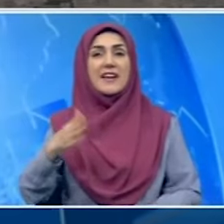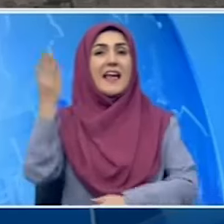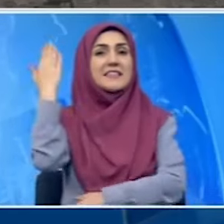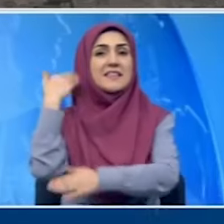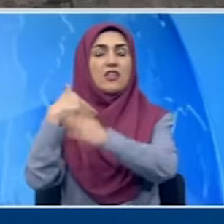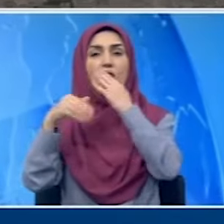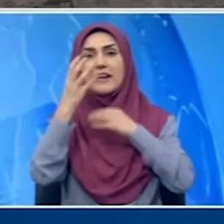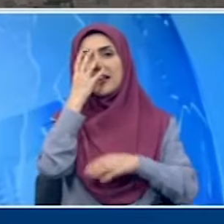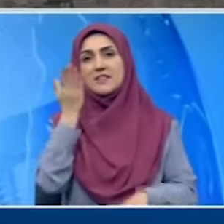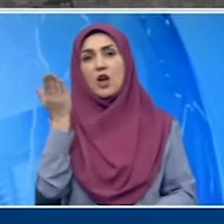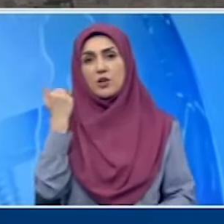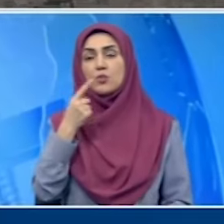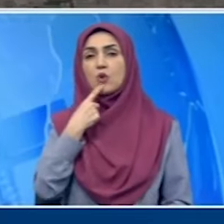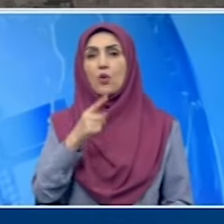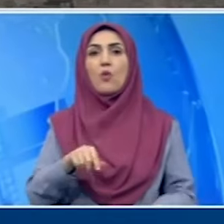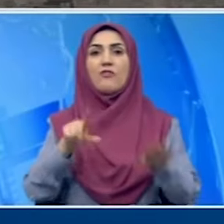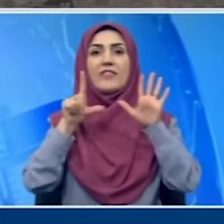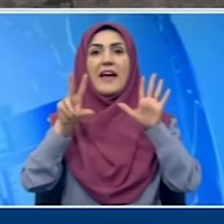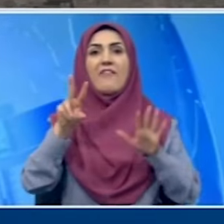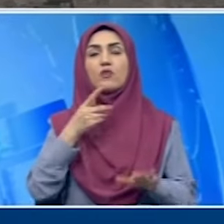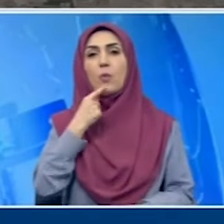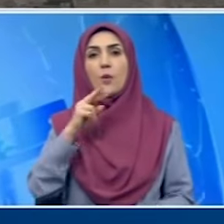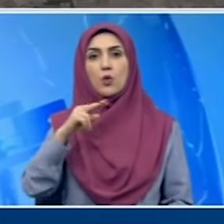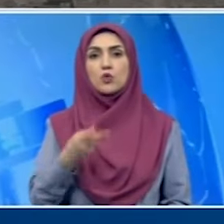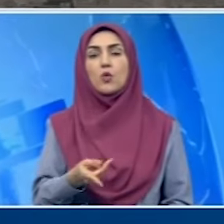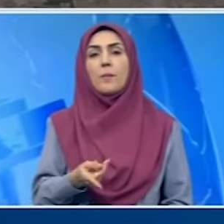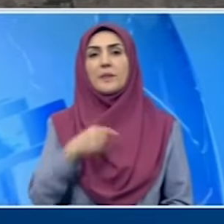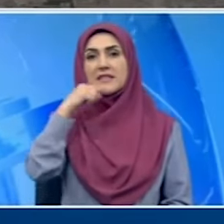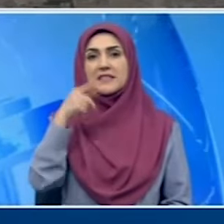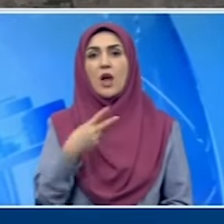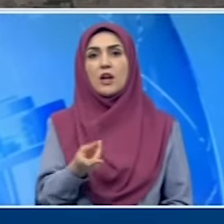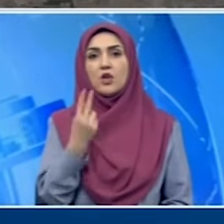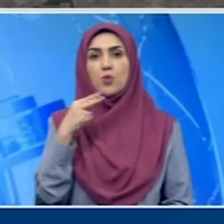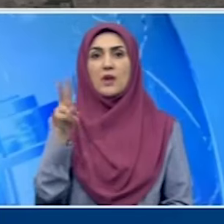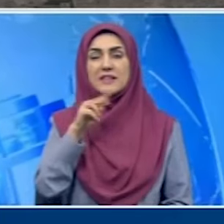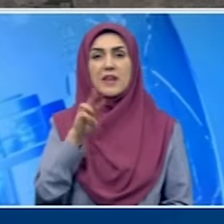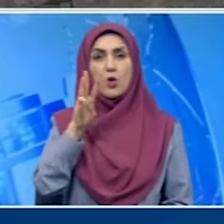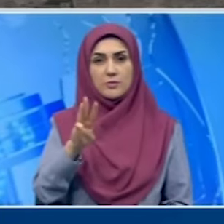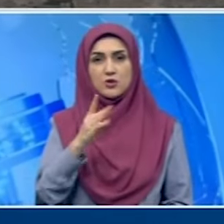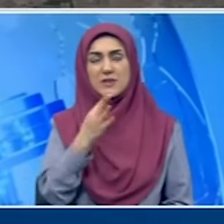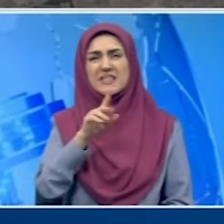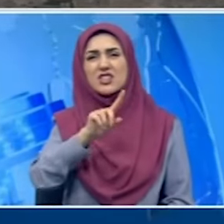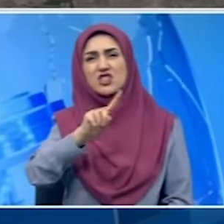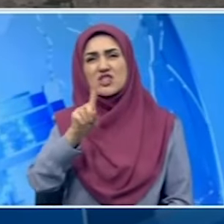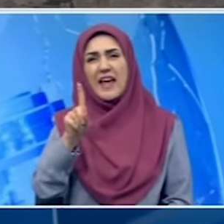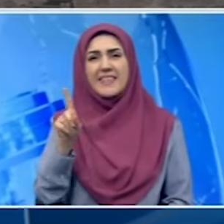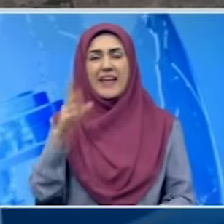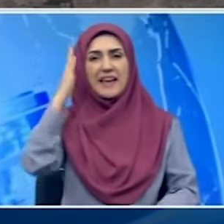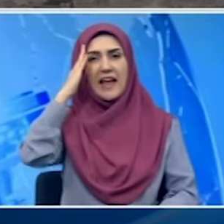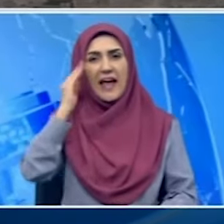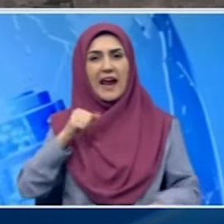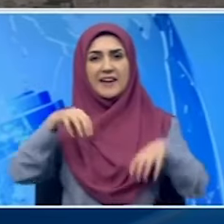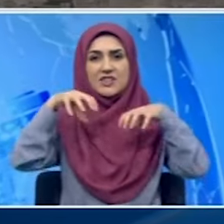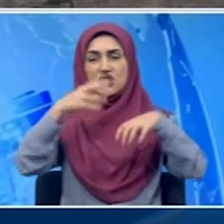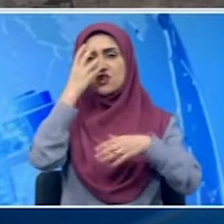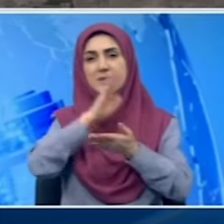اسرائیل در این مدت به حل و فصل منازعه با دشمنانش نزدیک هم نشده است. شبکه صهیونیستی کان